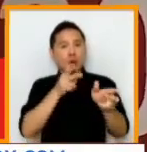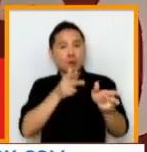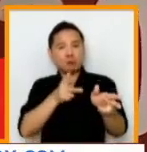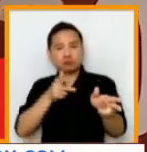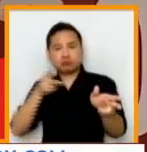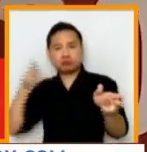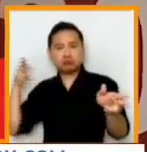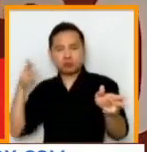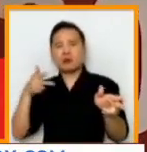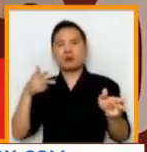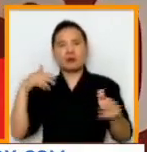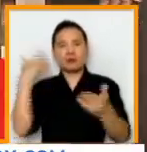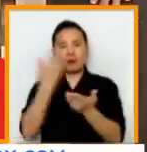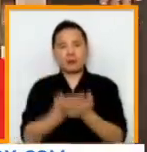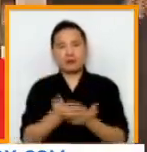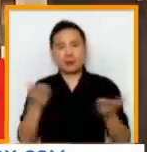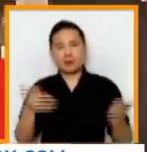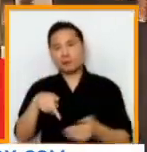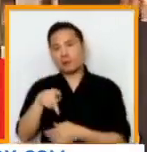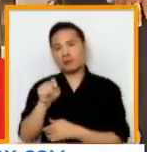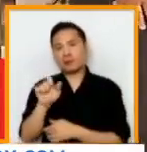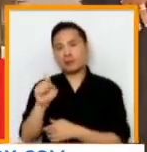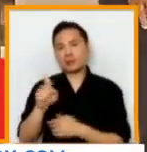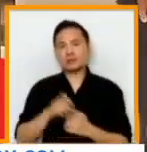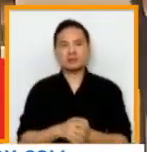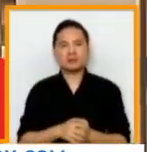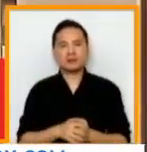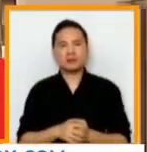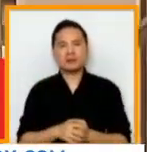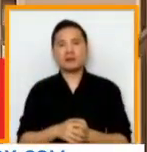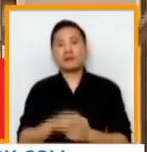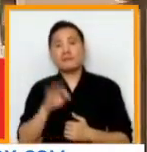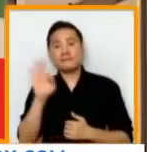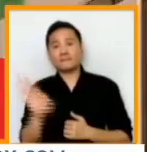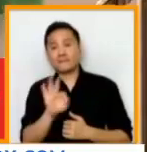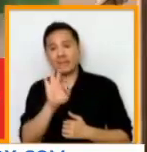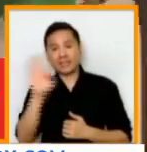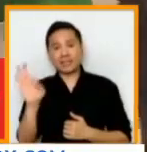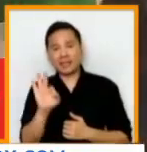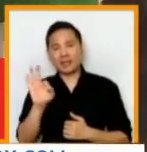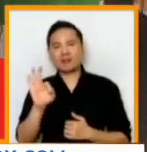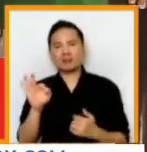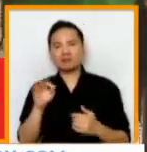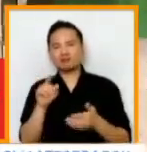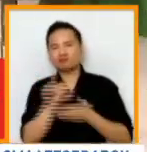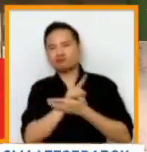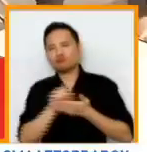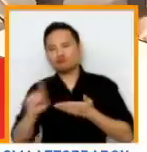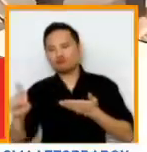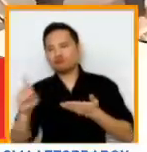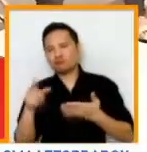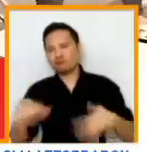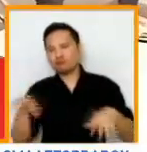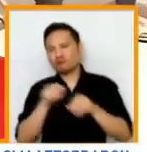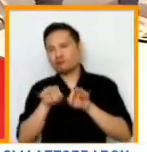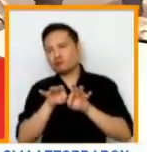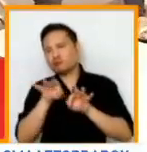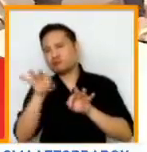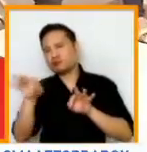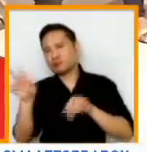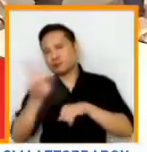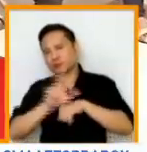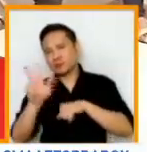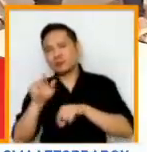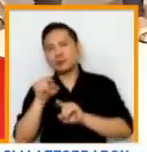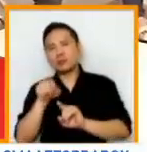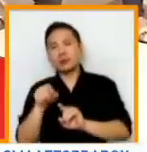Exchange o PITEX. Biyernes bago ang long weekend ng undas. May sapat na panahon ng ilan para makapiling ang mga mahal sa buhay sa